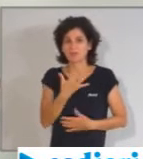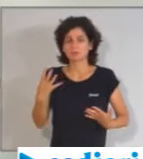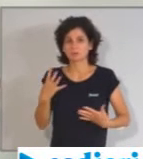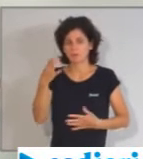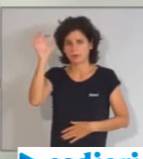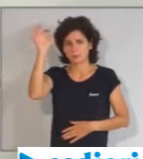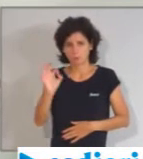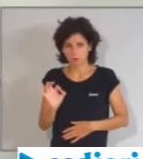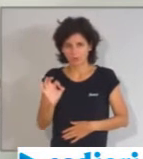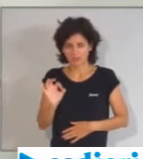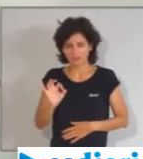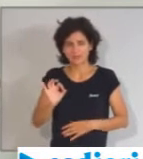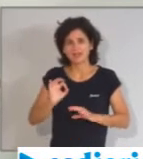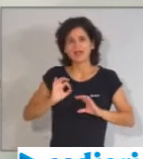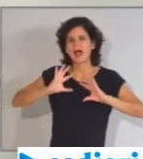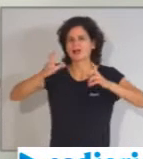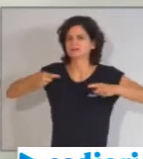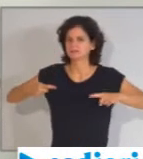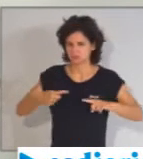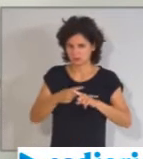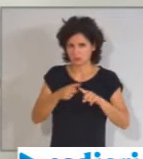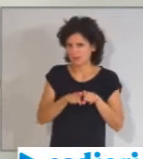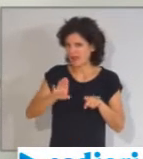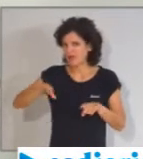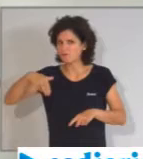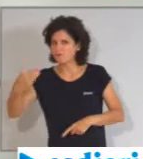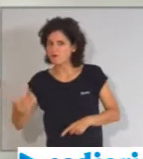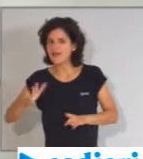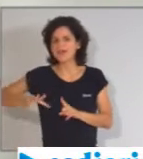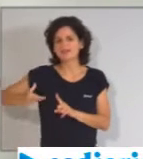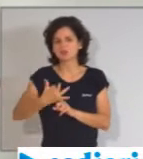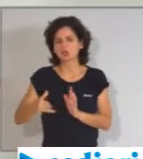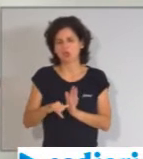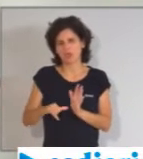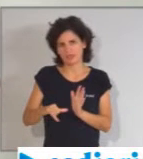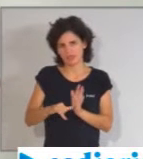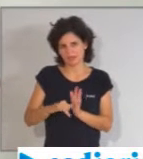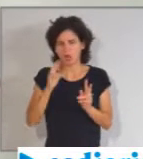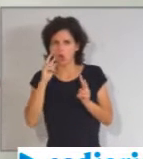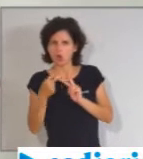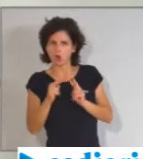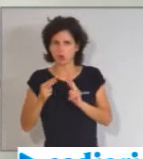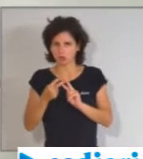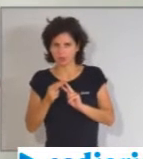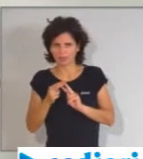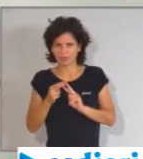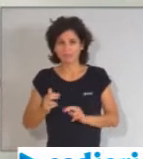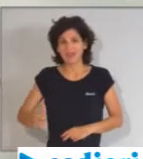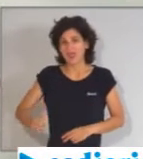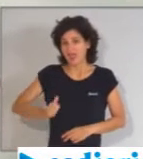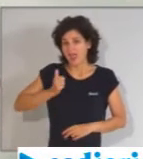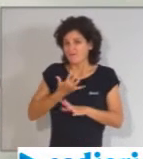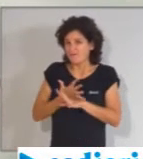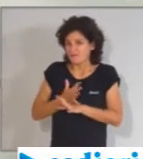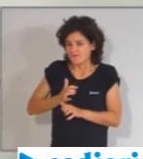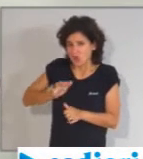agressions sexuals fora de la parella són perpetrades per coneguts de la víctima. En el cas de la violació, la xifra ascendeix fins